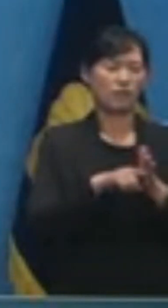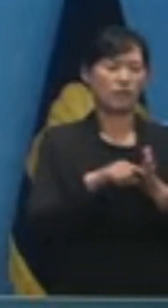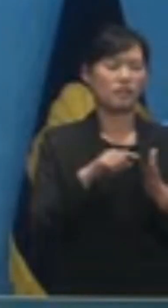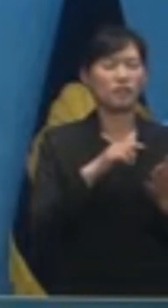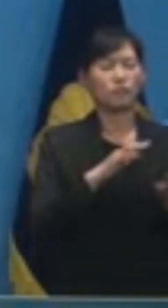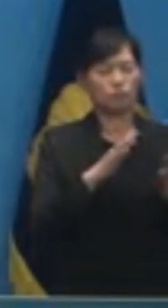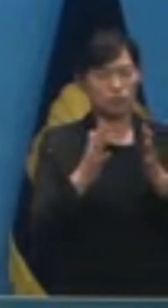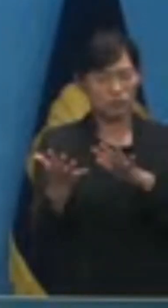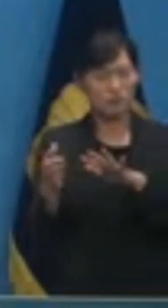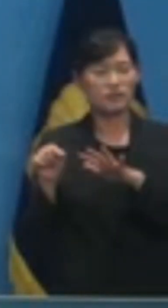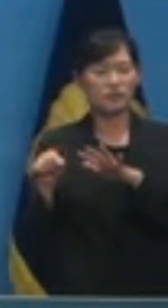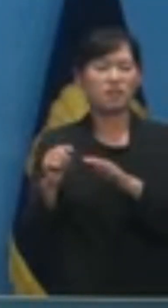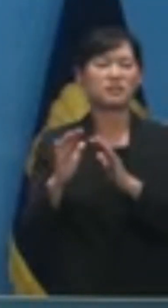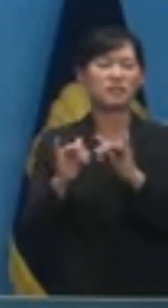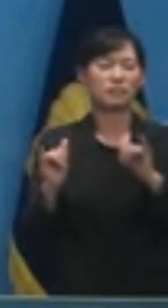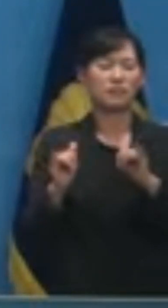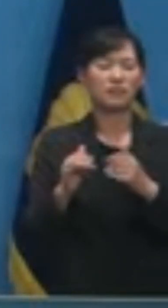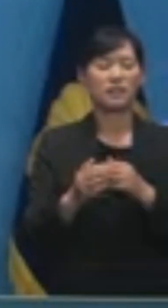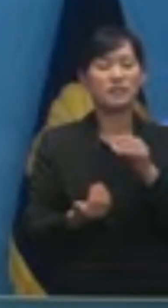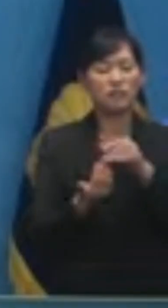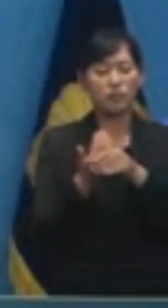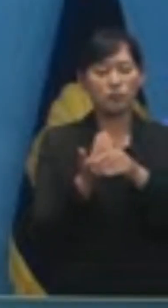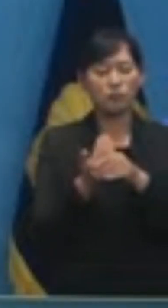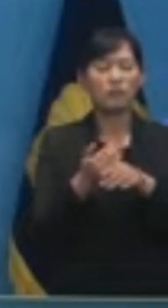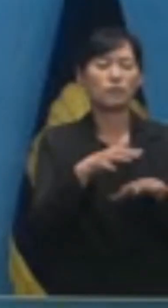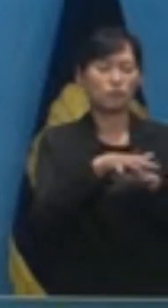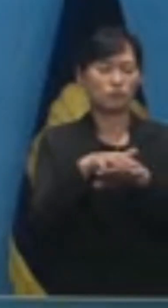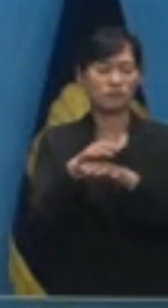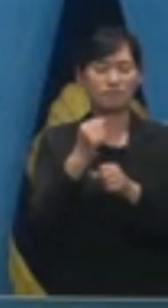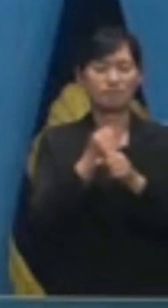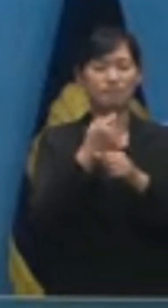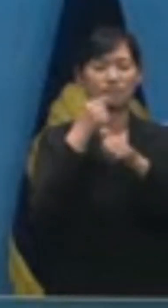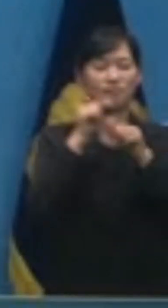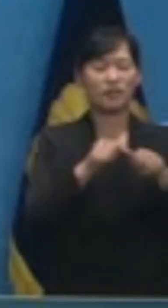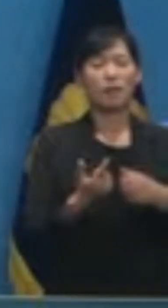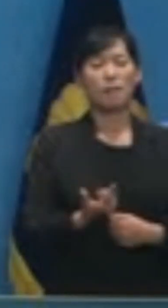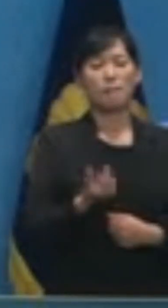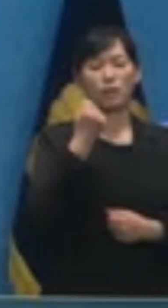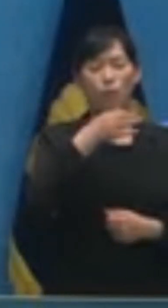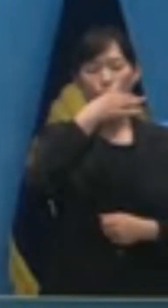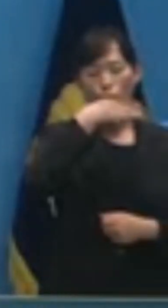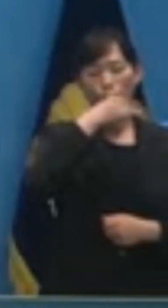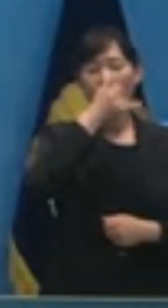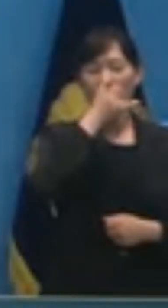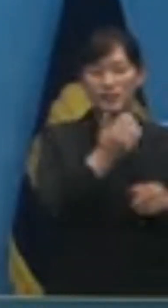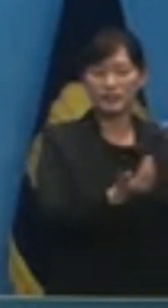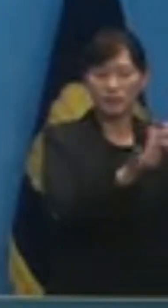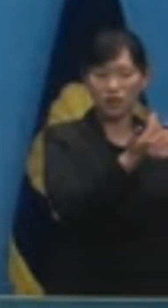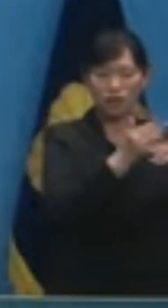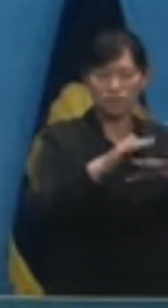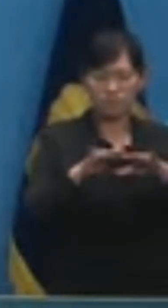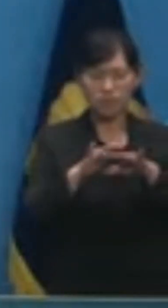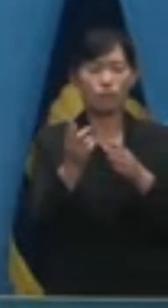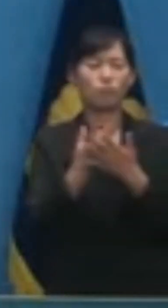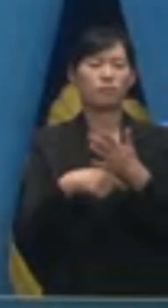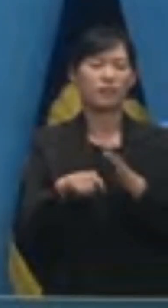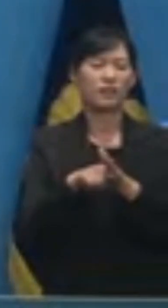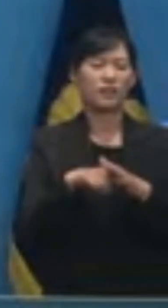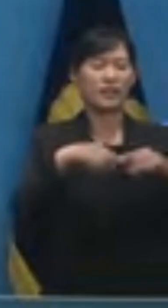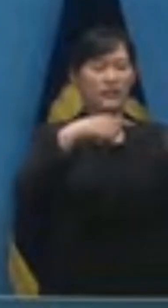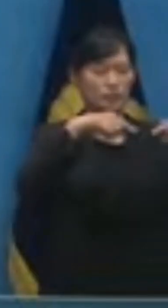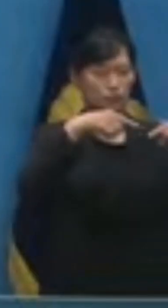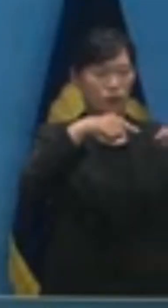소방공무원 사고조사단 협의체를 구성하라. 하나, 신속하고 효율적인 재난 대응 체계 확립을 위해